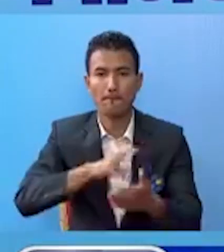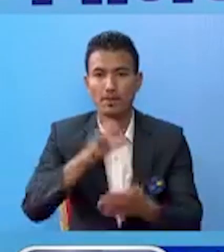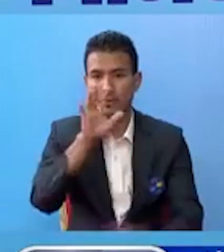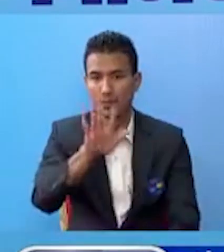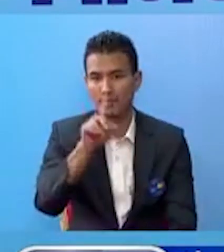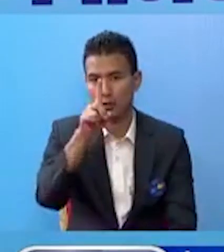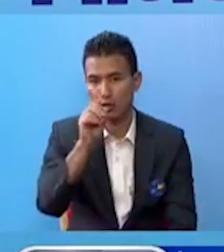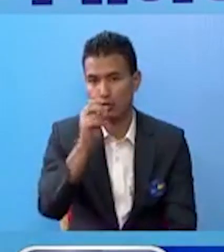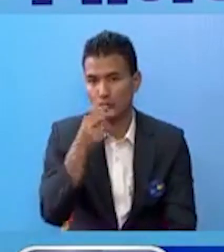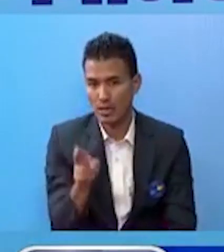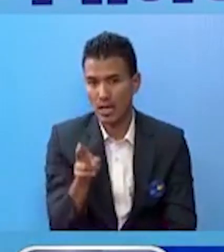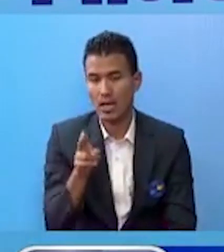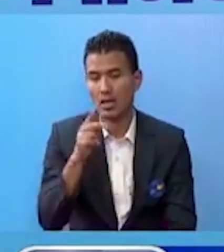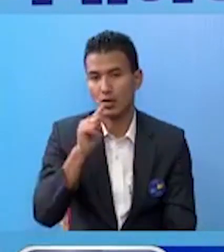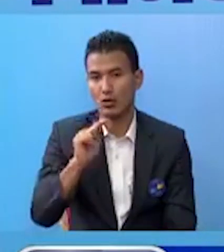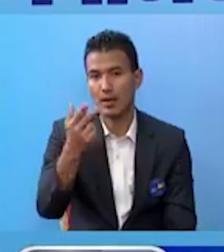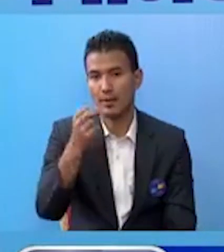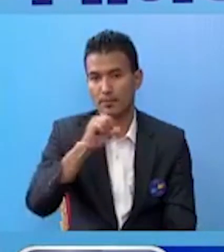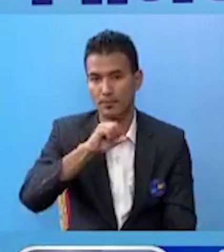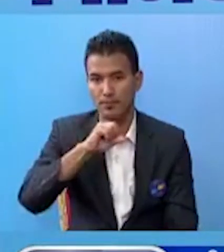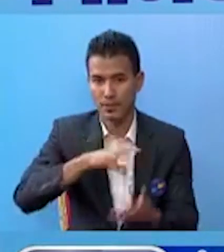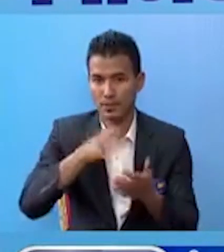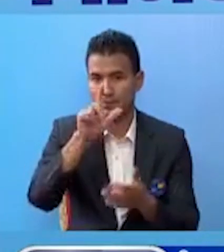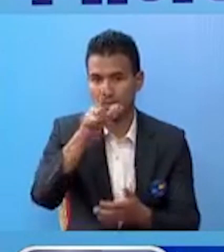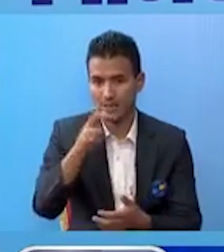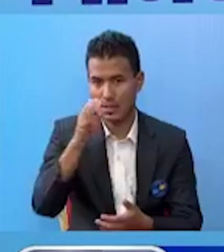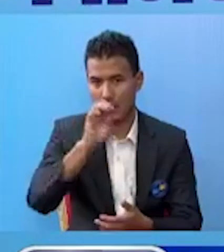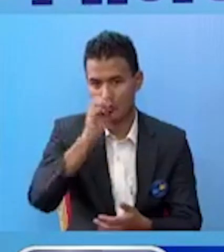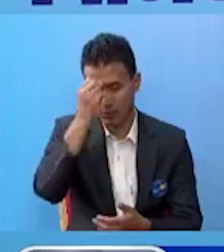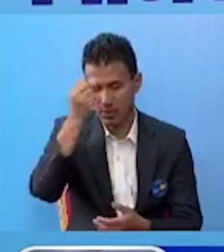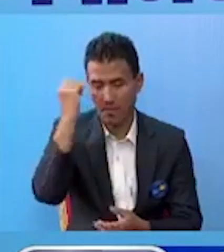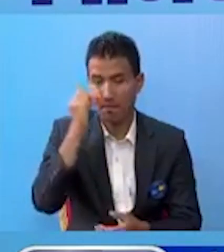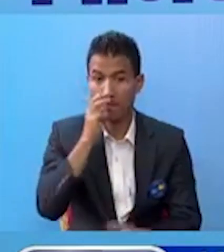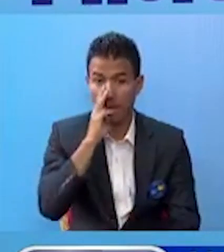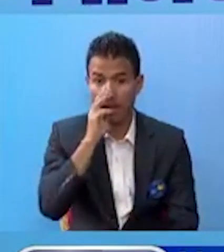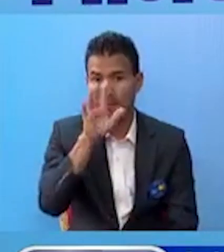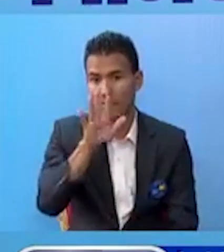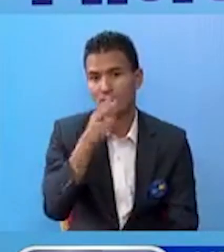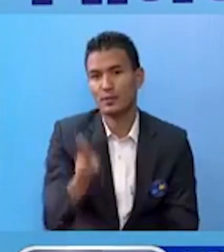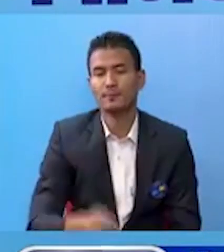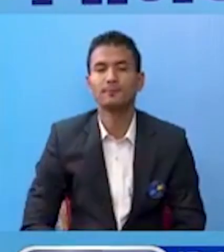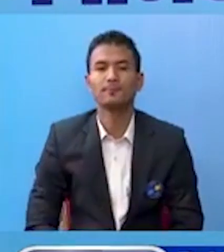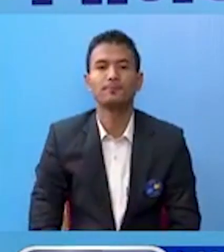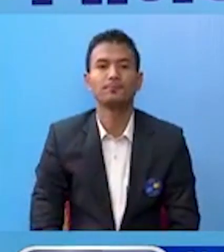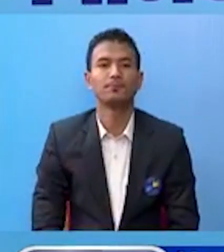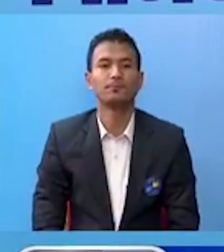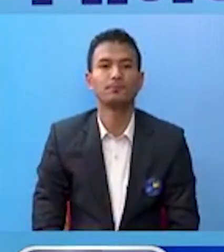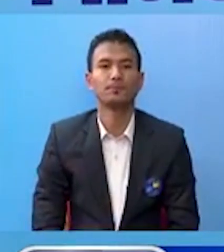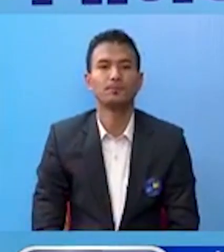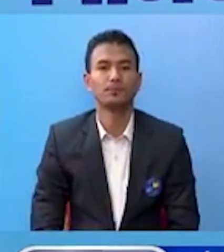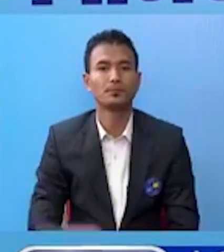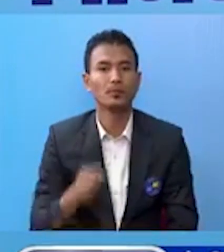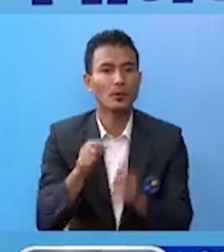पाँचमा 10 जना, कर्णाली प्रदेशमा 7 जना र सुदूरपश्चिम प्रदेशमा 5 जना हुनुहुन्छ।